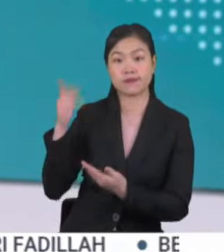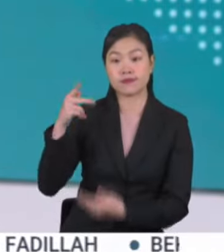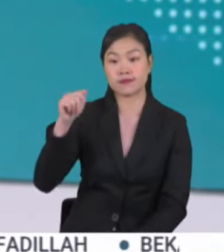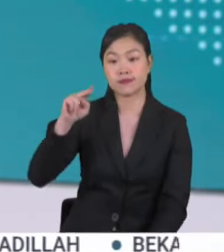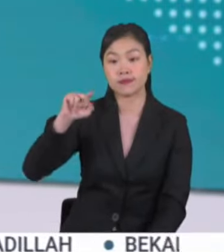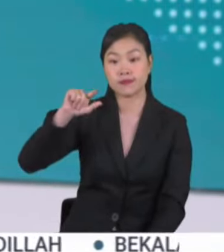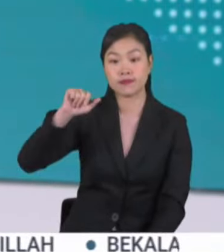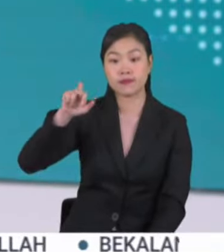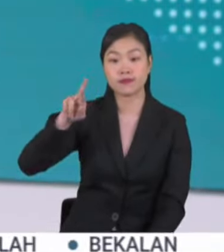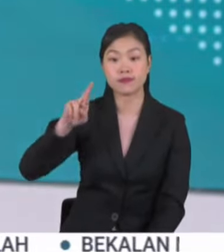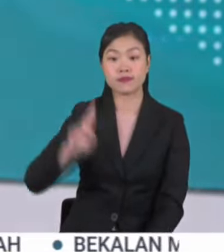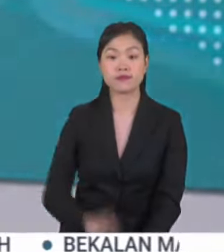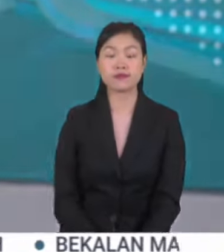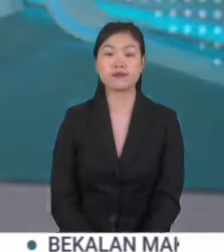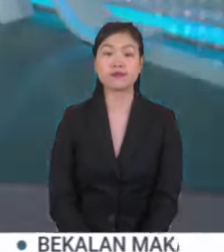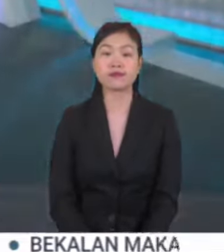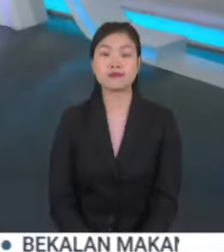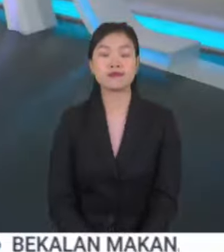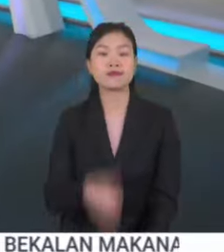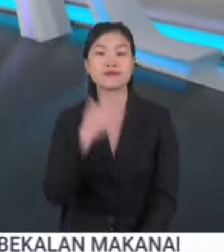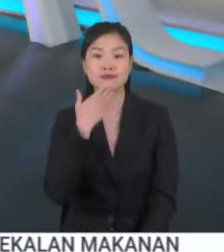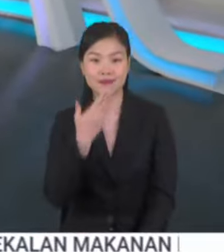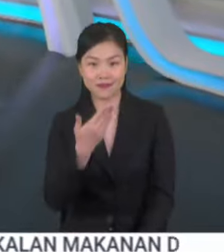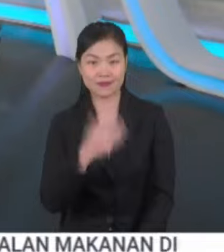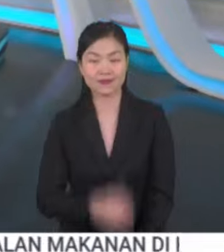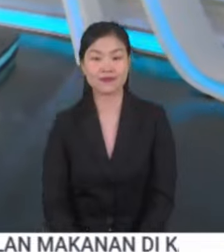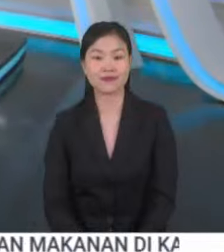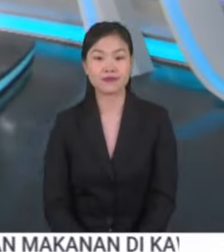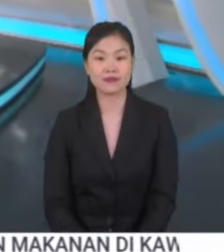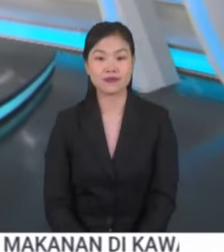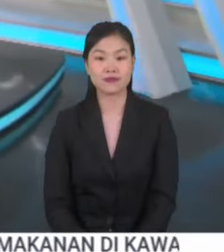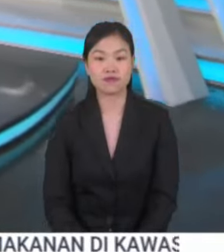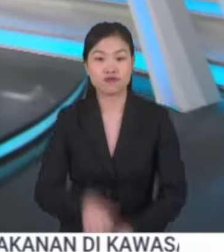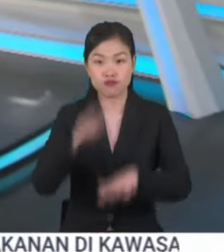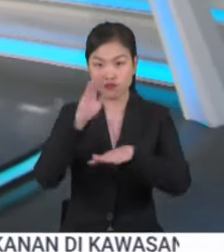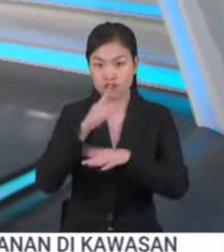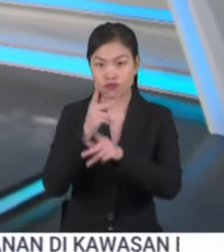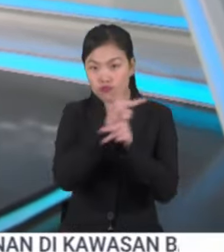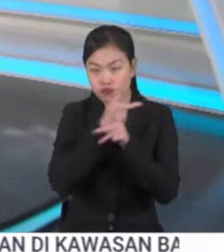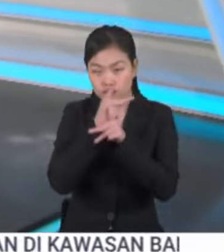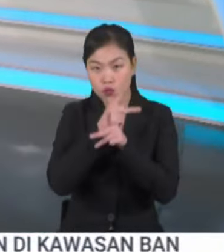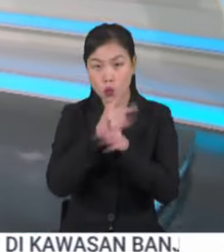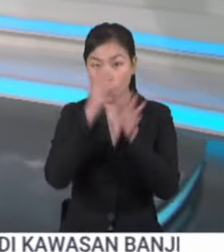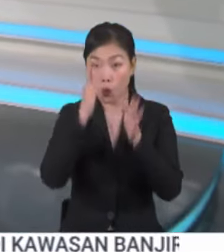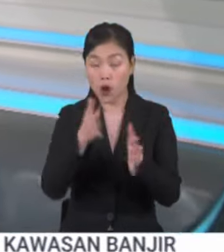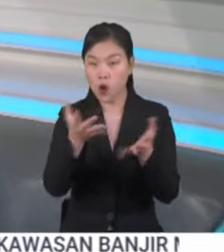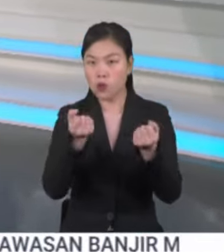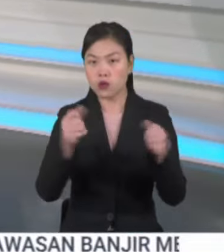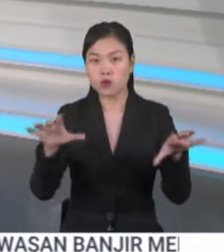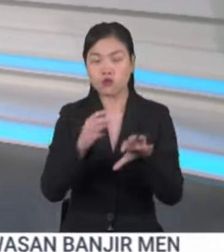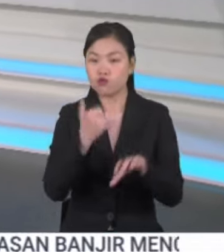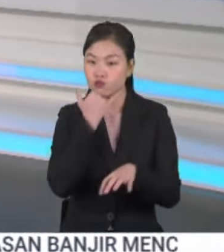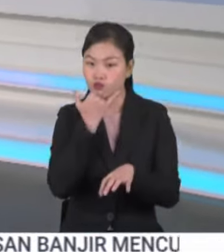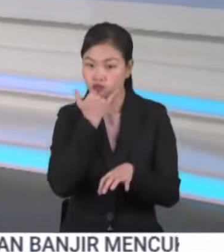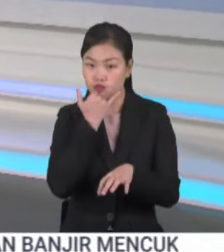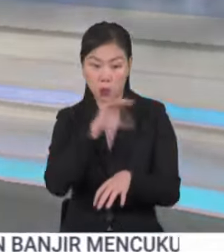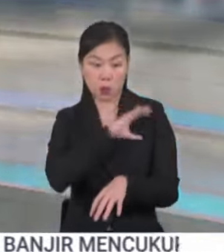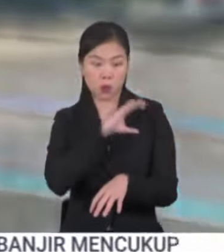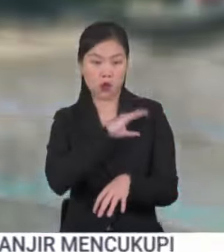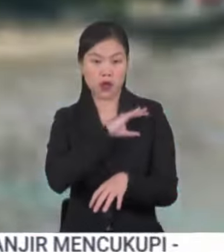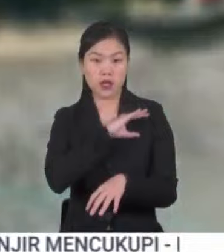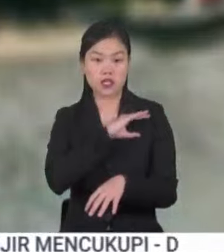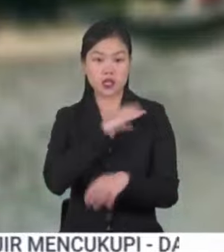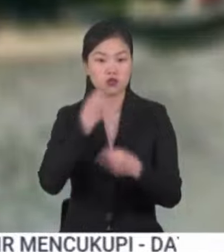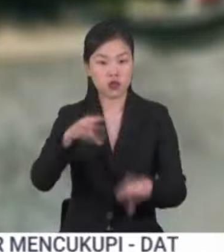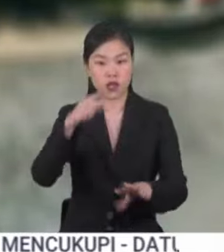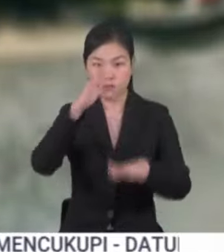Kangar. Silakan. Baik, terima kasih Sahi. Awas kepada pelaku jenayah di kawasan banjir. Polis Perlis memberi amaran keras kepada